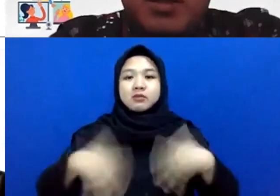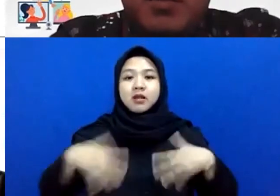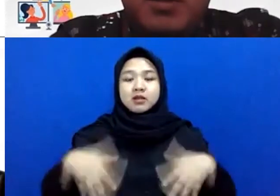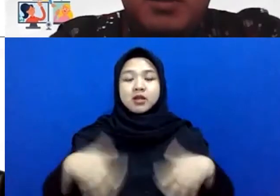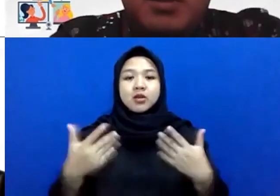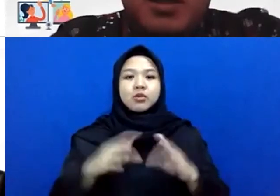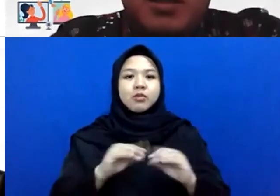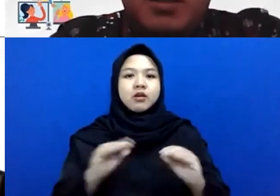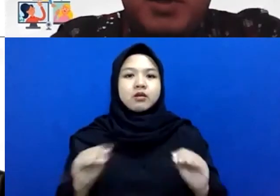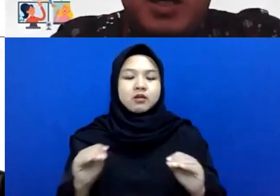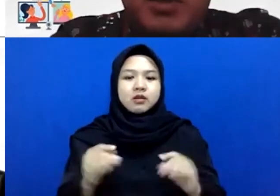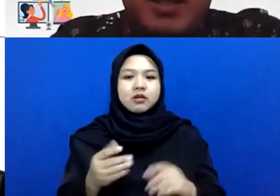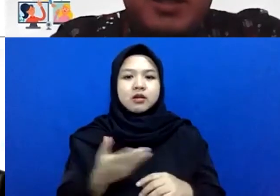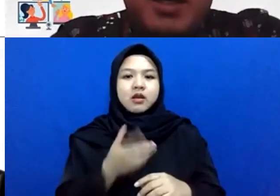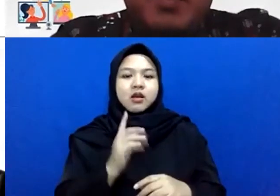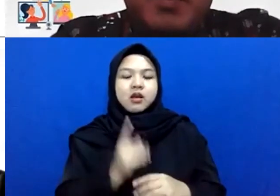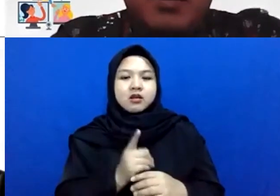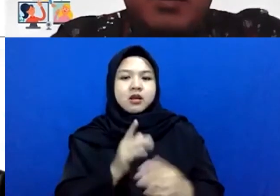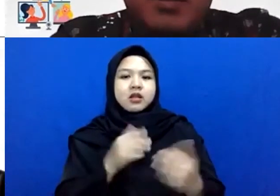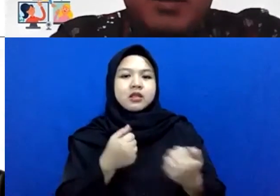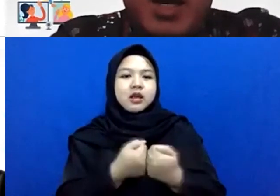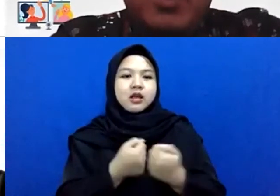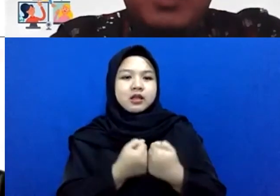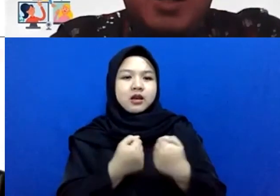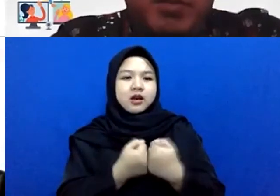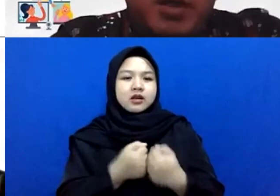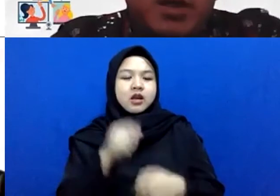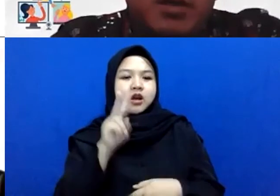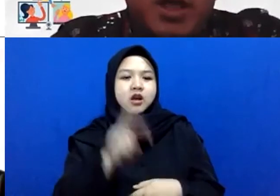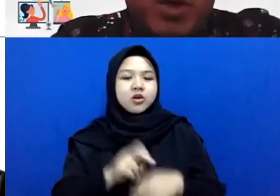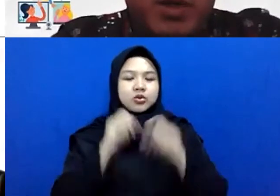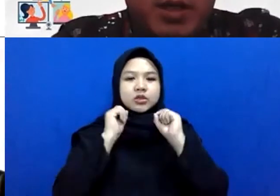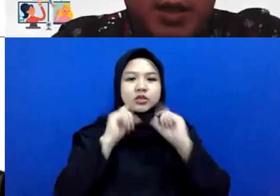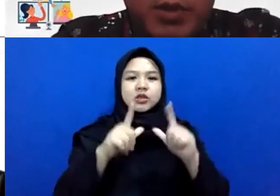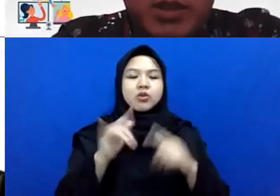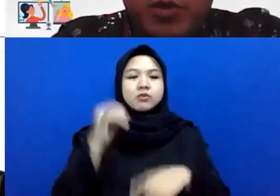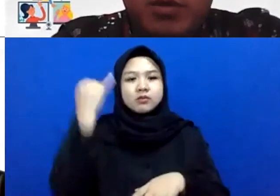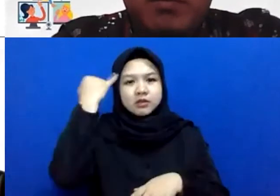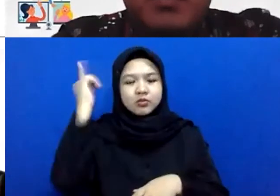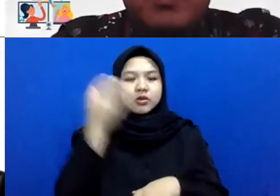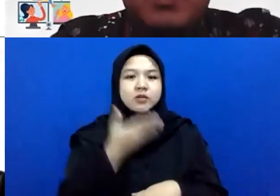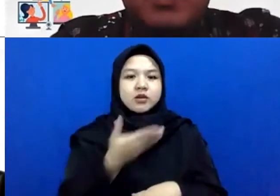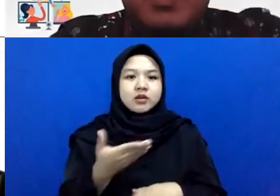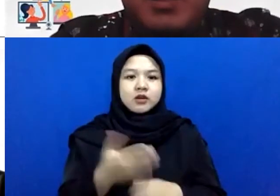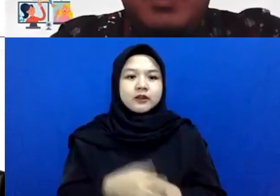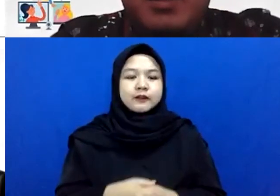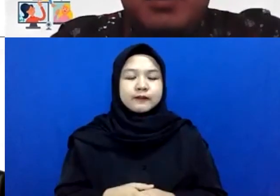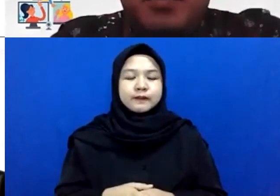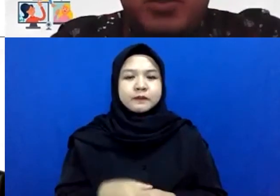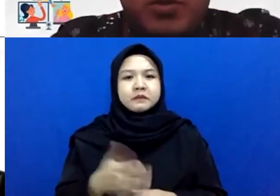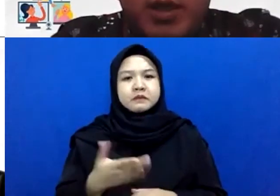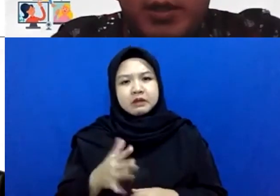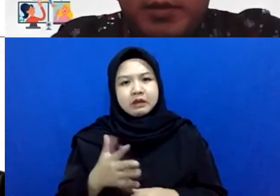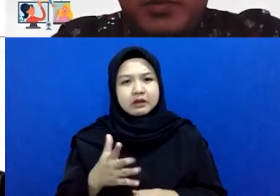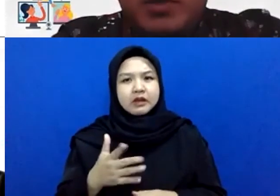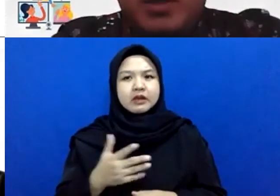dia menghadapi tantangan yang memang harus dijawab dengan keilmuan mereka. Meskipun kadang sempat shock